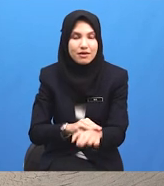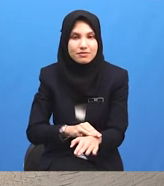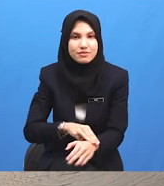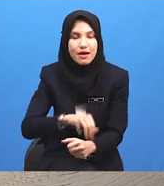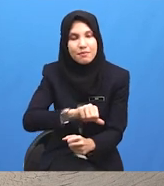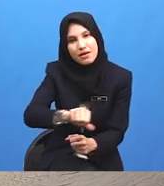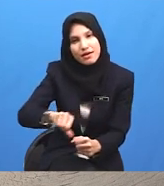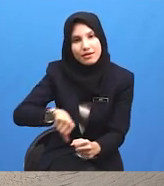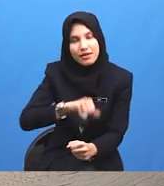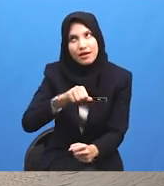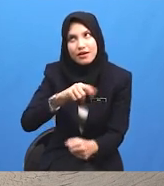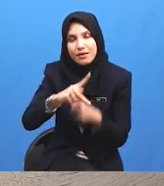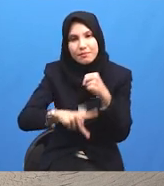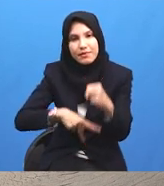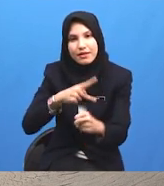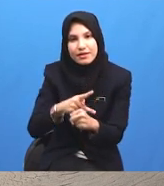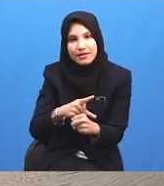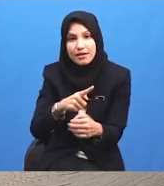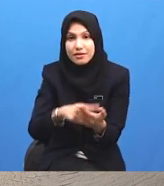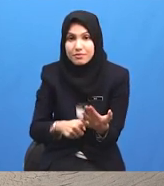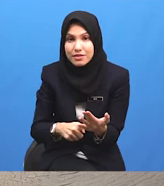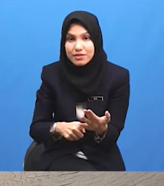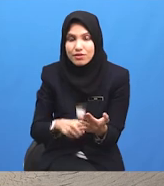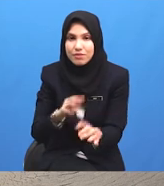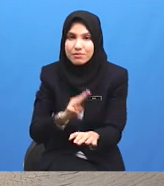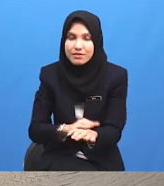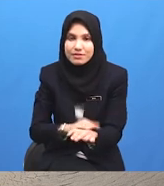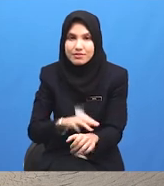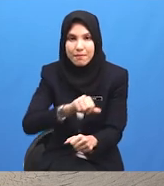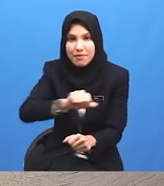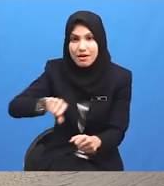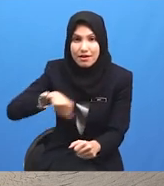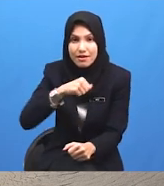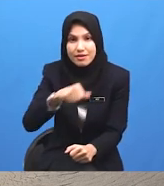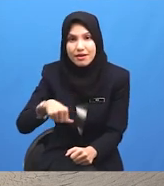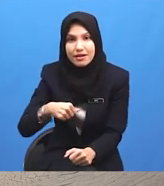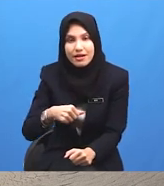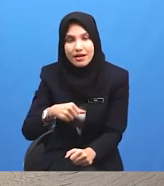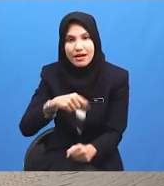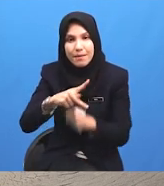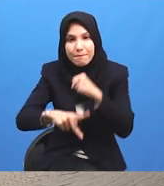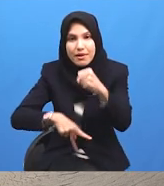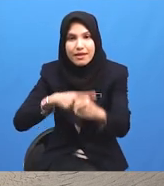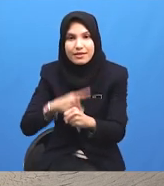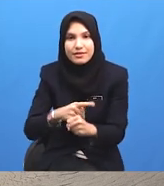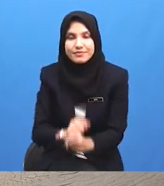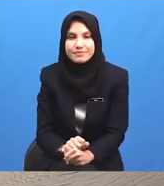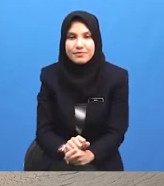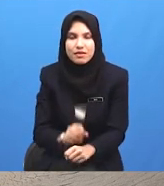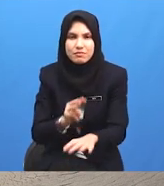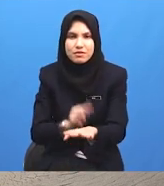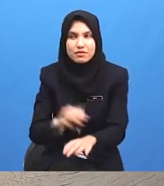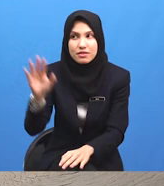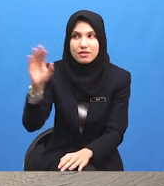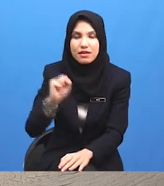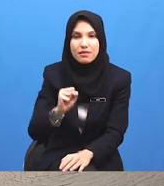planet. Apakah itu masa peredaran planet? Masa peredaran planet adalah masa yang